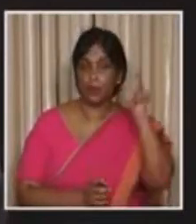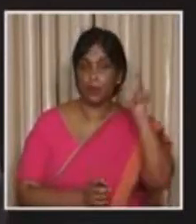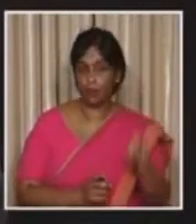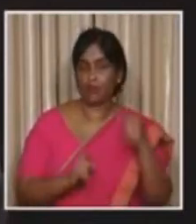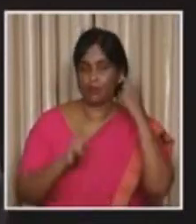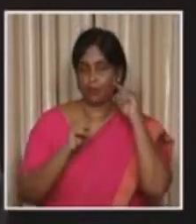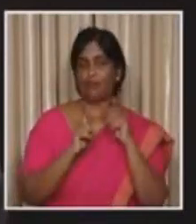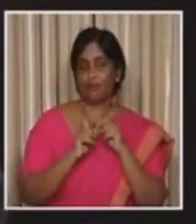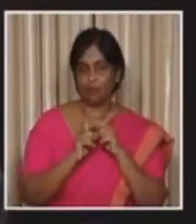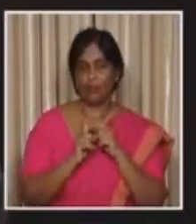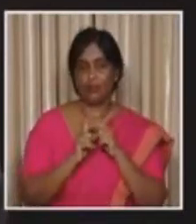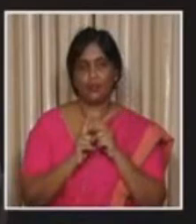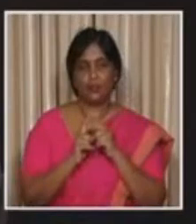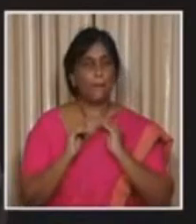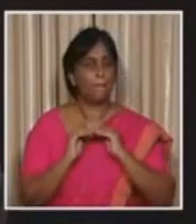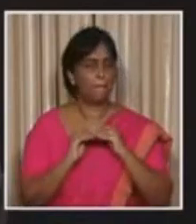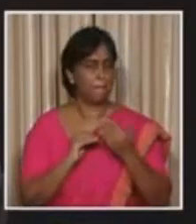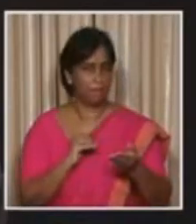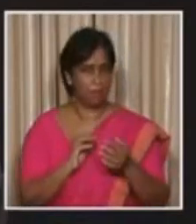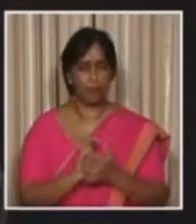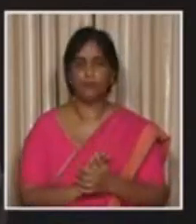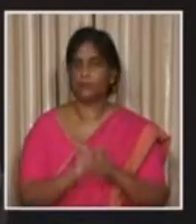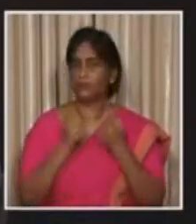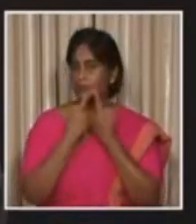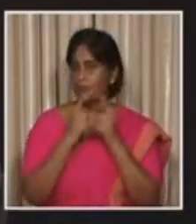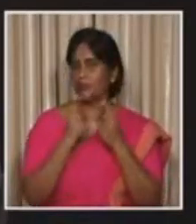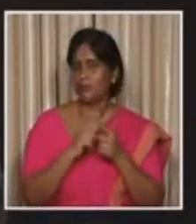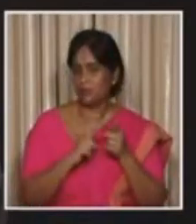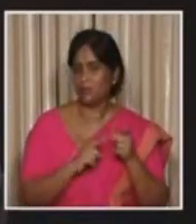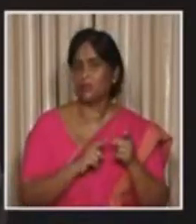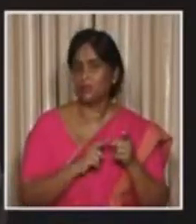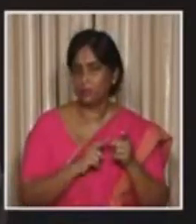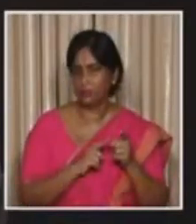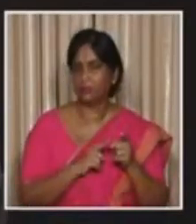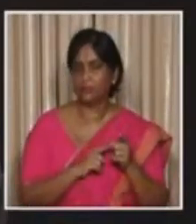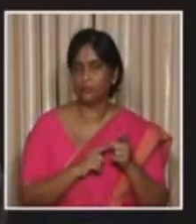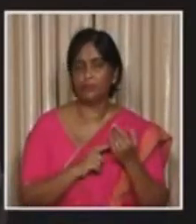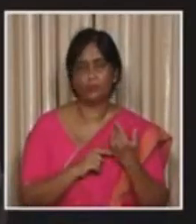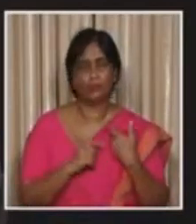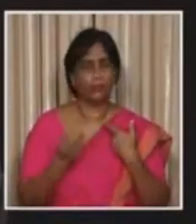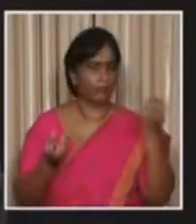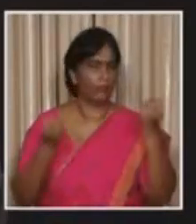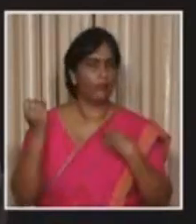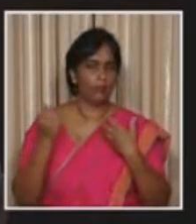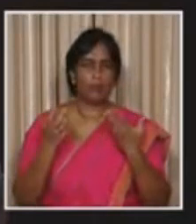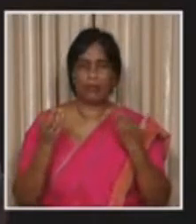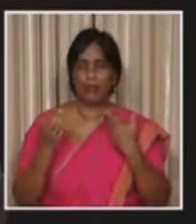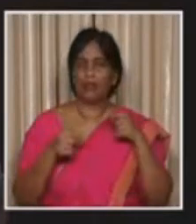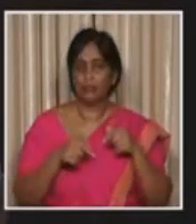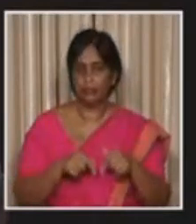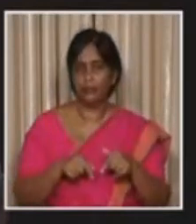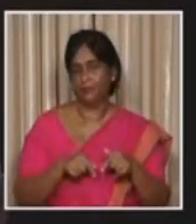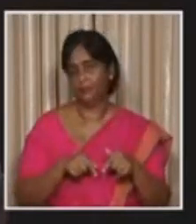පුද්ගලයන් පිළිබඳ මේ සිද්ධිය වුණාට පස්සේ ඉඳන් විවිධ දේවල් මට ඇවිල්ලා තියෙනවා. මේවා ඉතින්